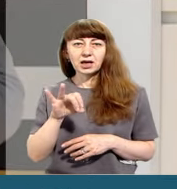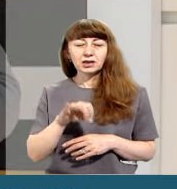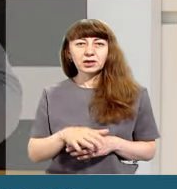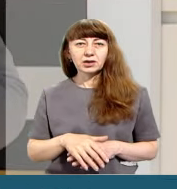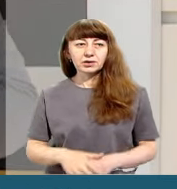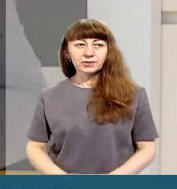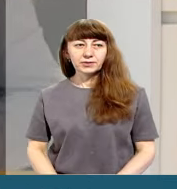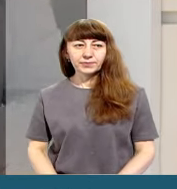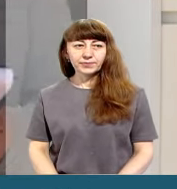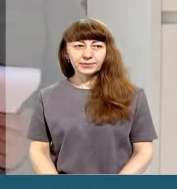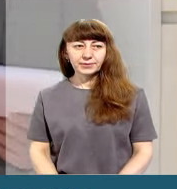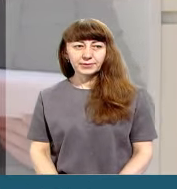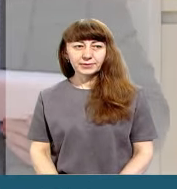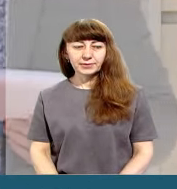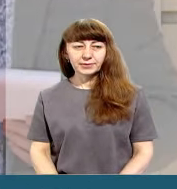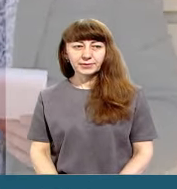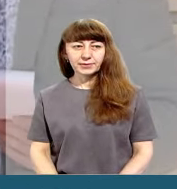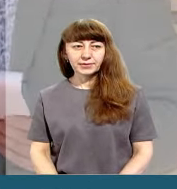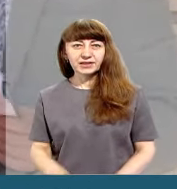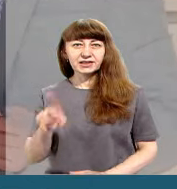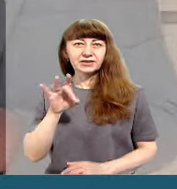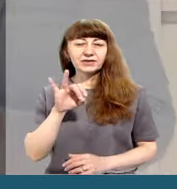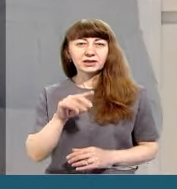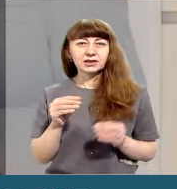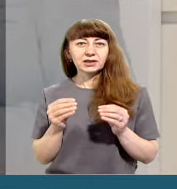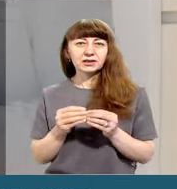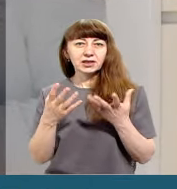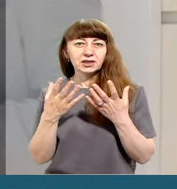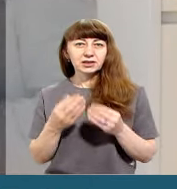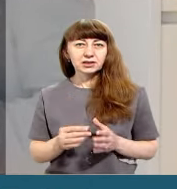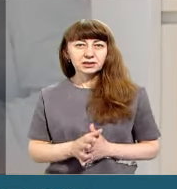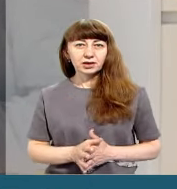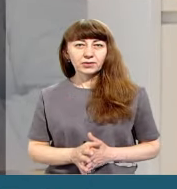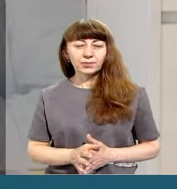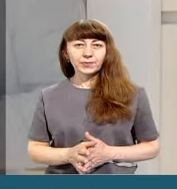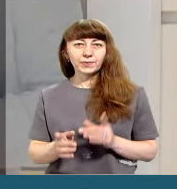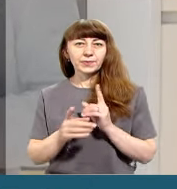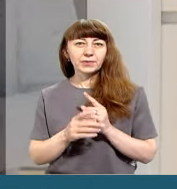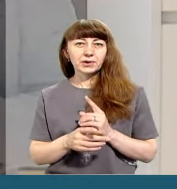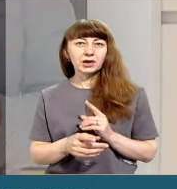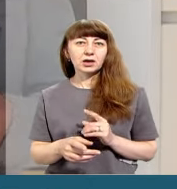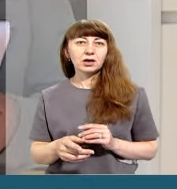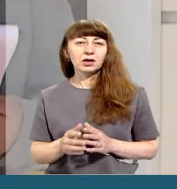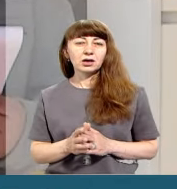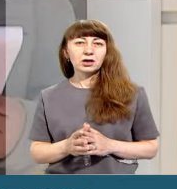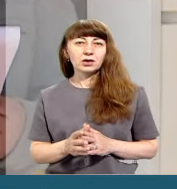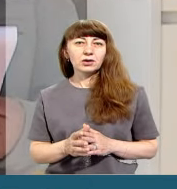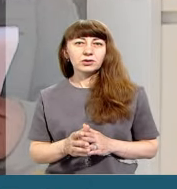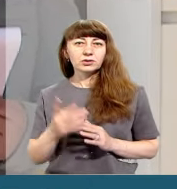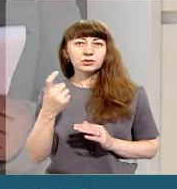Идрийско-Берлинскую ордена Кутузова второй степени дивизию. В те же дни состоялся провод костанайцев в 171-ю стрелковую